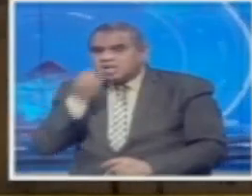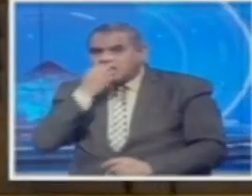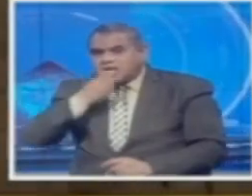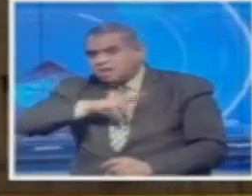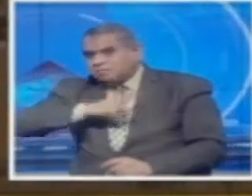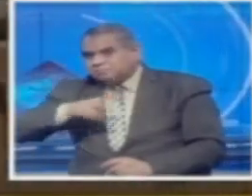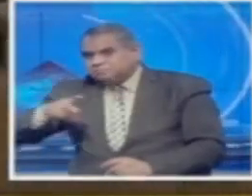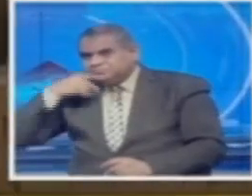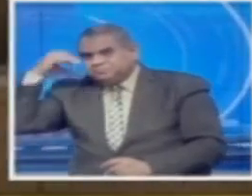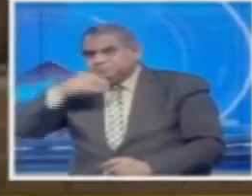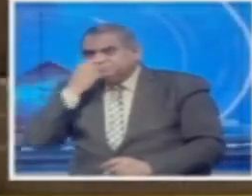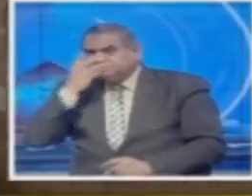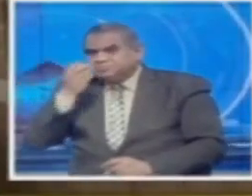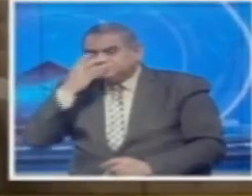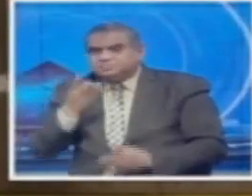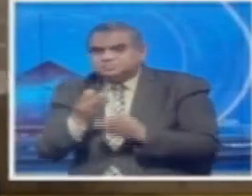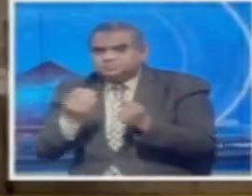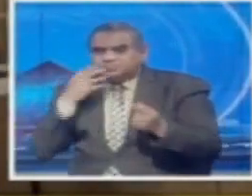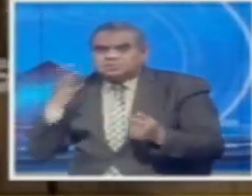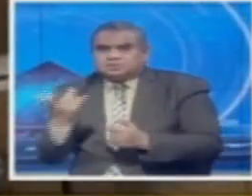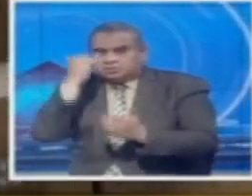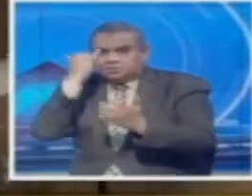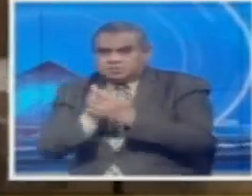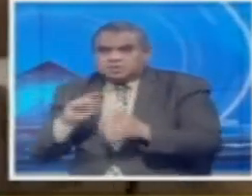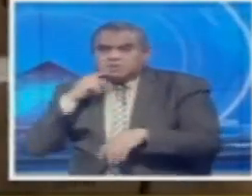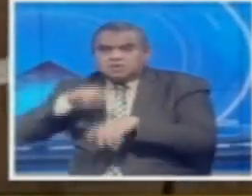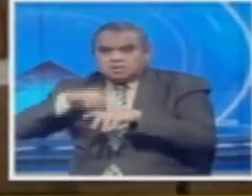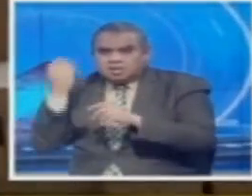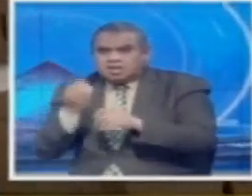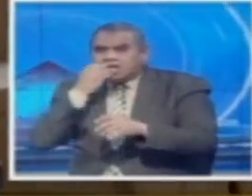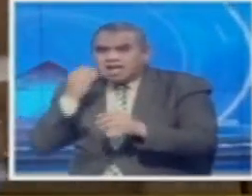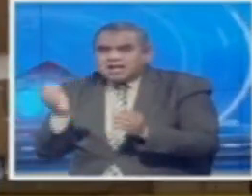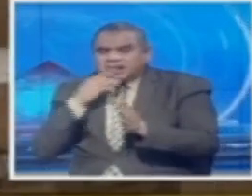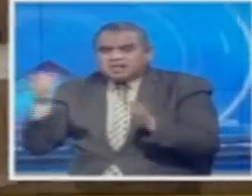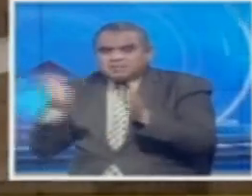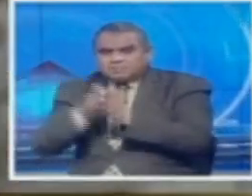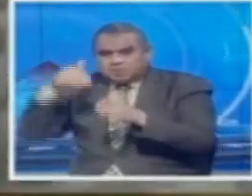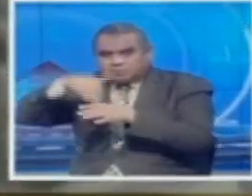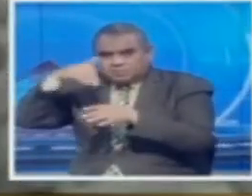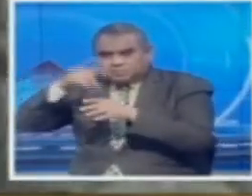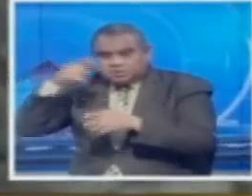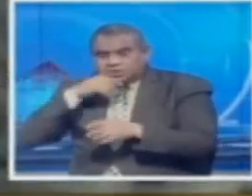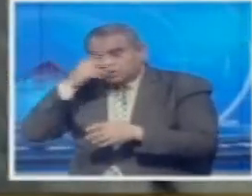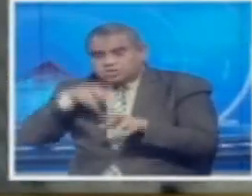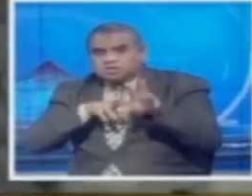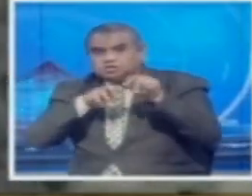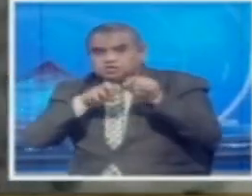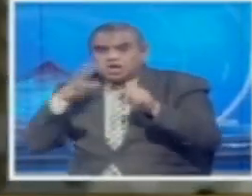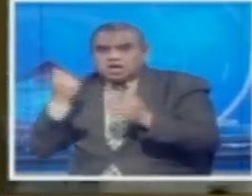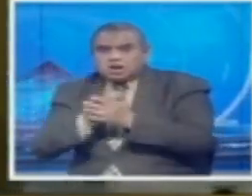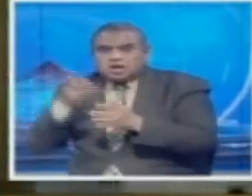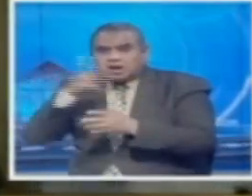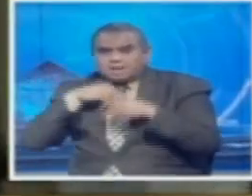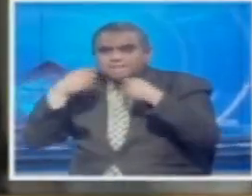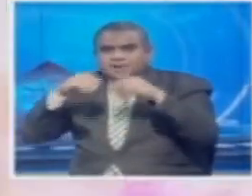غير صالحة للاستهلاك الآدمي بحوزة مالك مخزن لتعبئة السلع الغذائية بالشرقية تمهيدا لطرحها للبيع